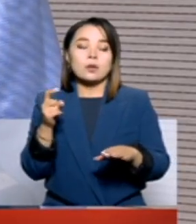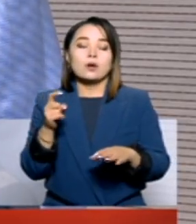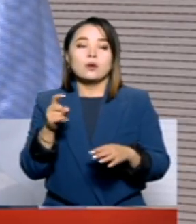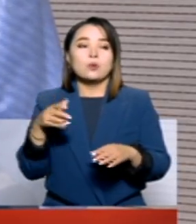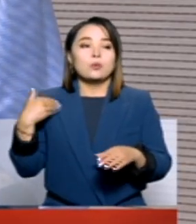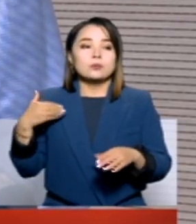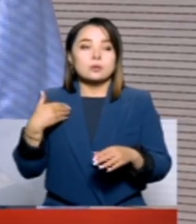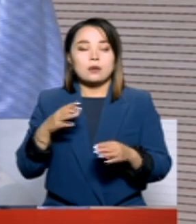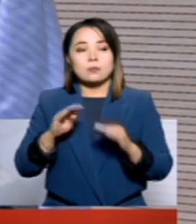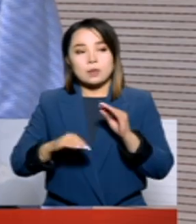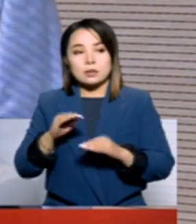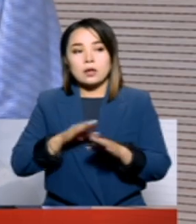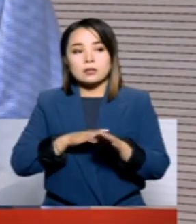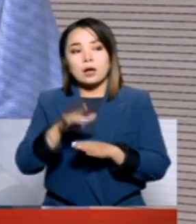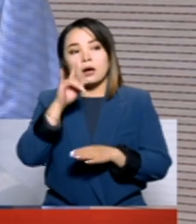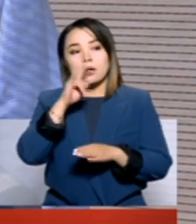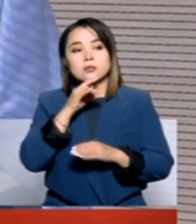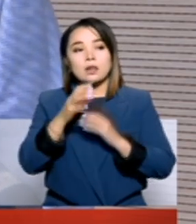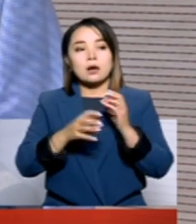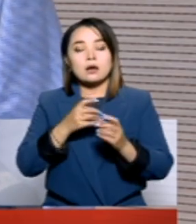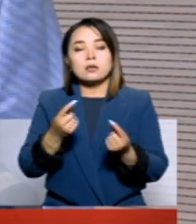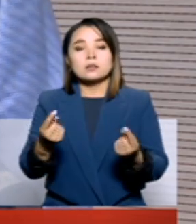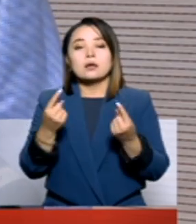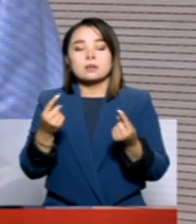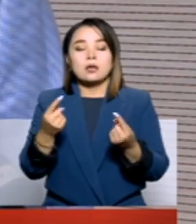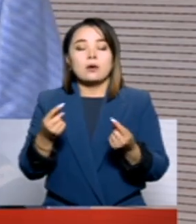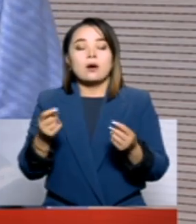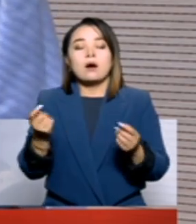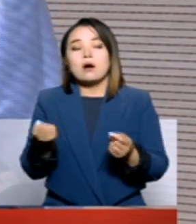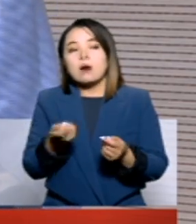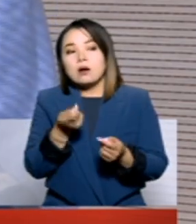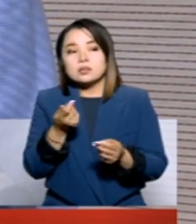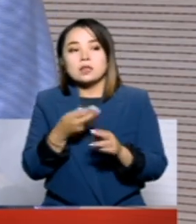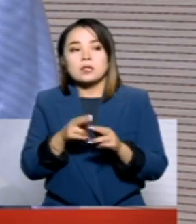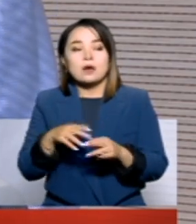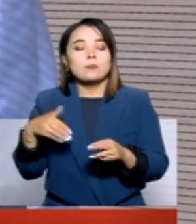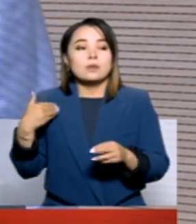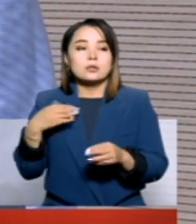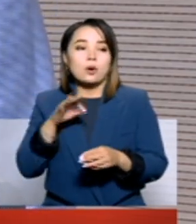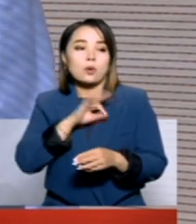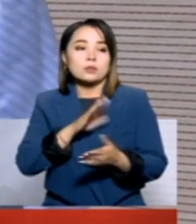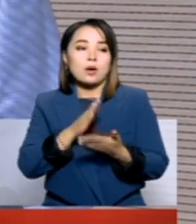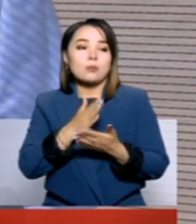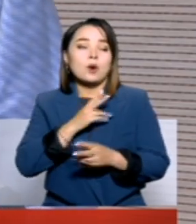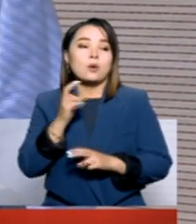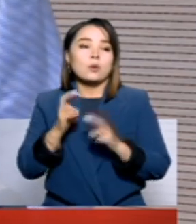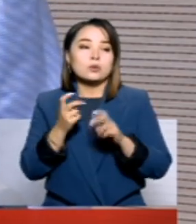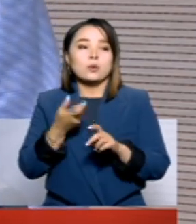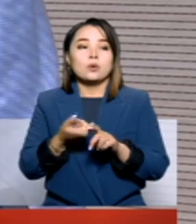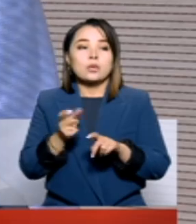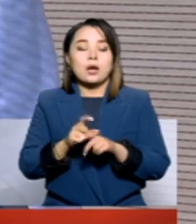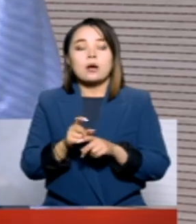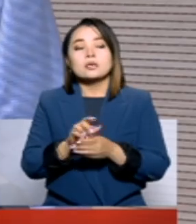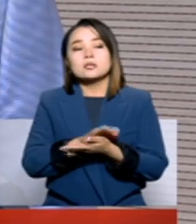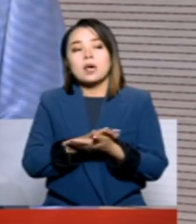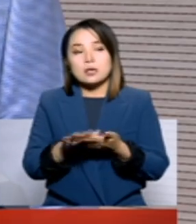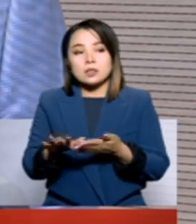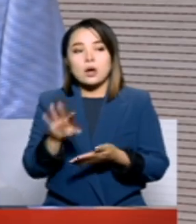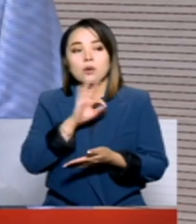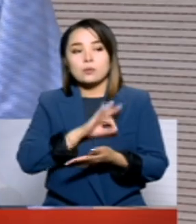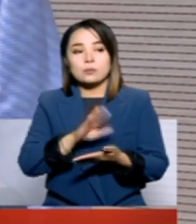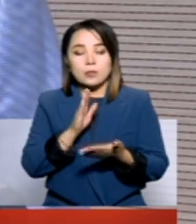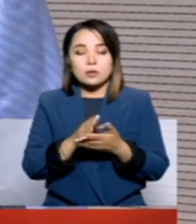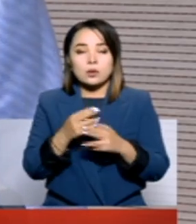удобрение дейді, соны Қазақстан әлемде ең аз тыңайтқышты қолданады. Сондықтан да біздің өнім өте таза болып келеді. Екіншісі